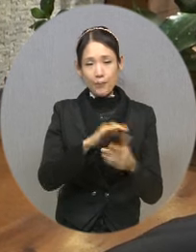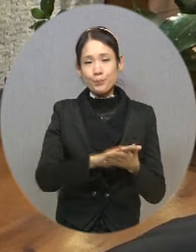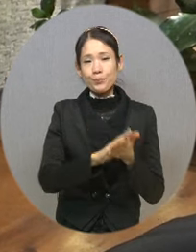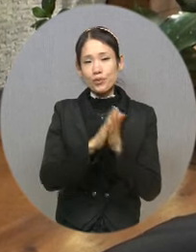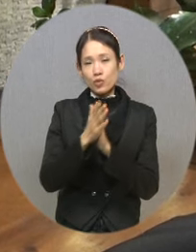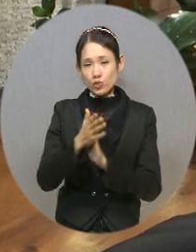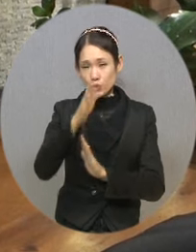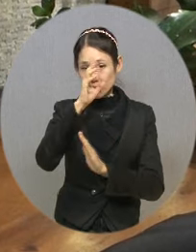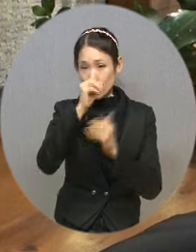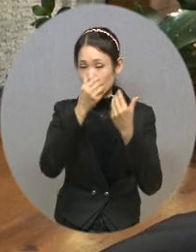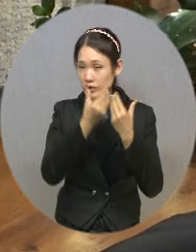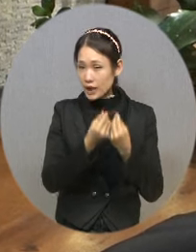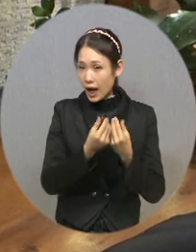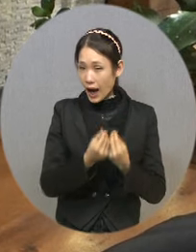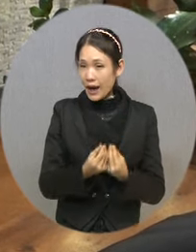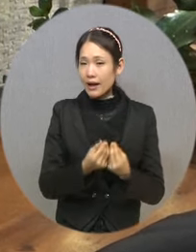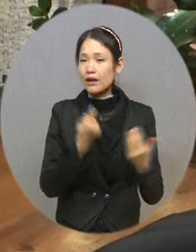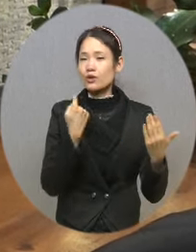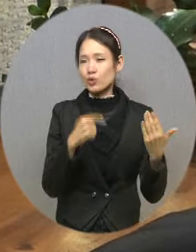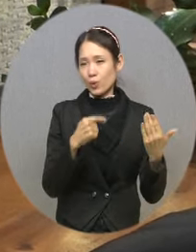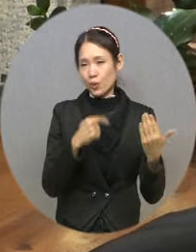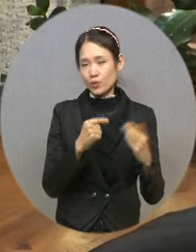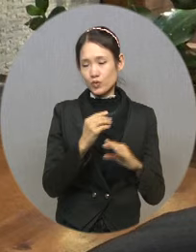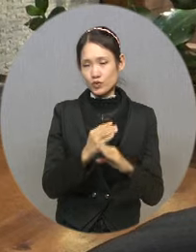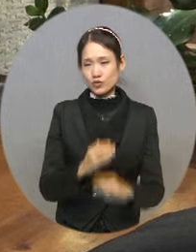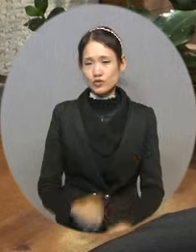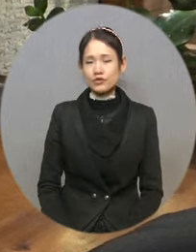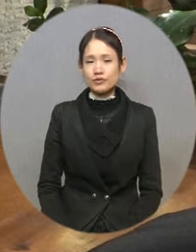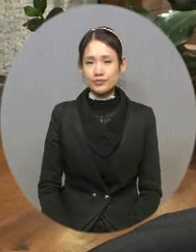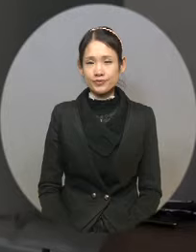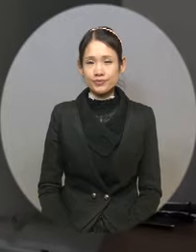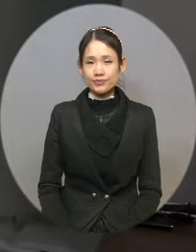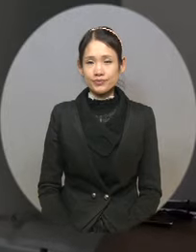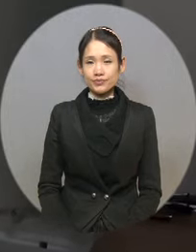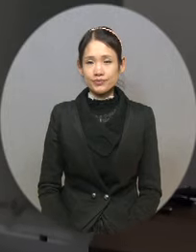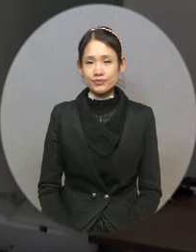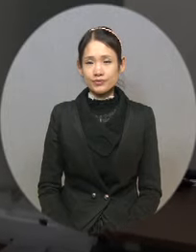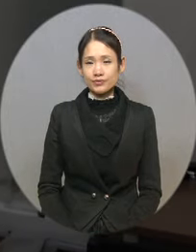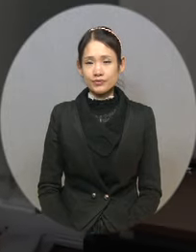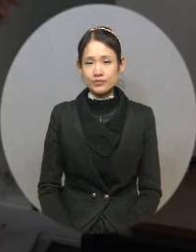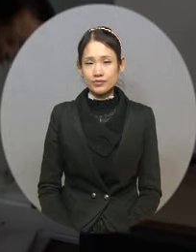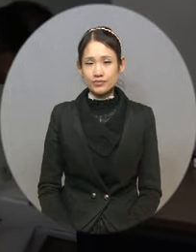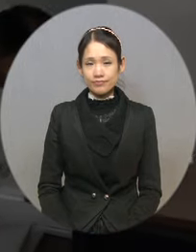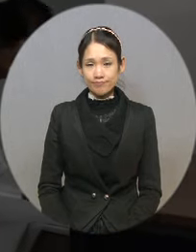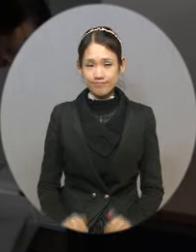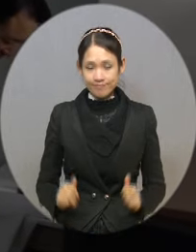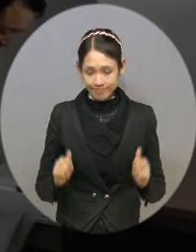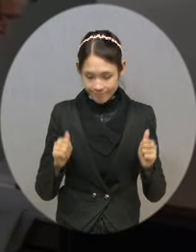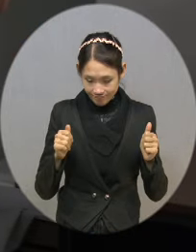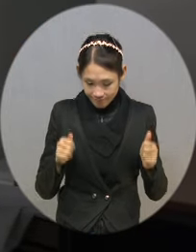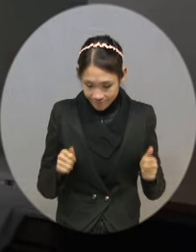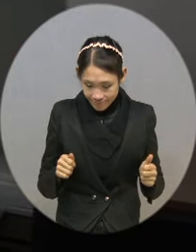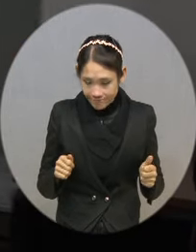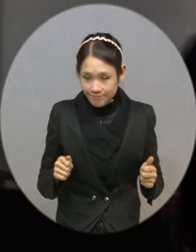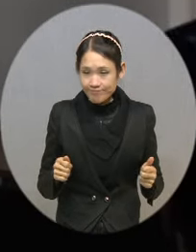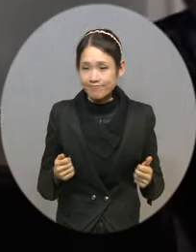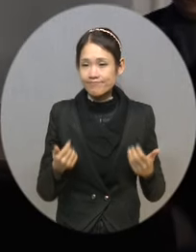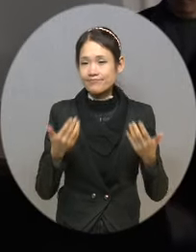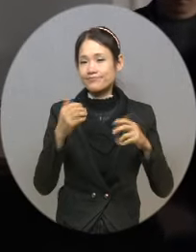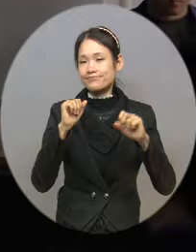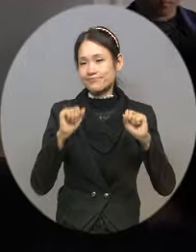좋은 사례들을 교육을 하고 있습니다. 인사드리겠습니다. 안녕하십니까.